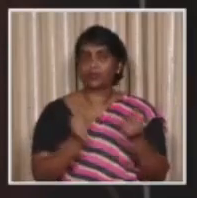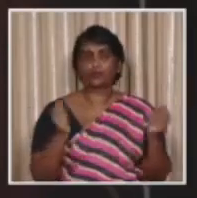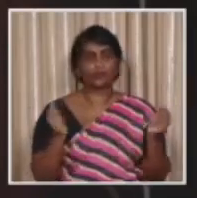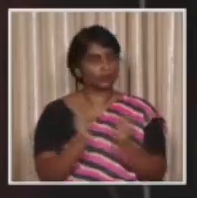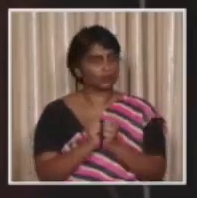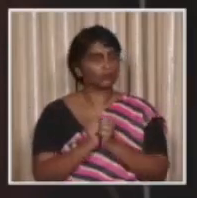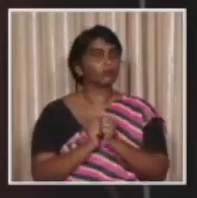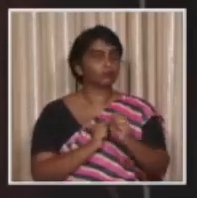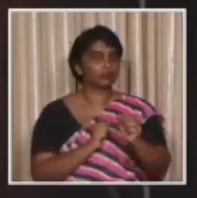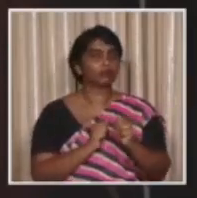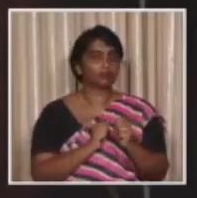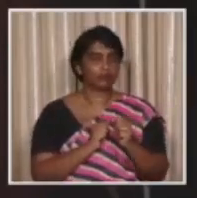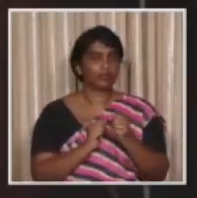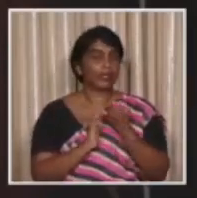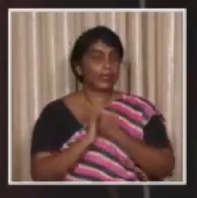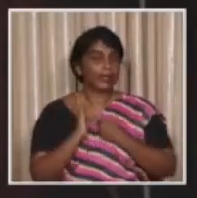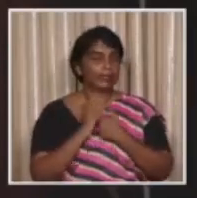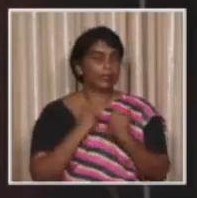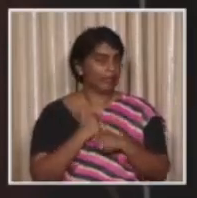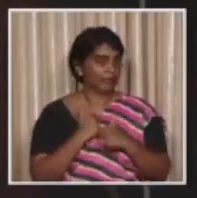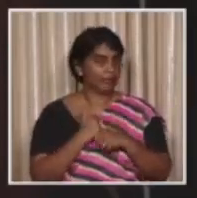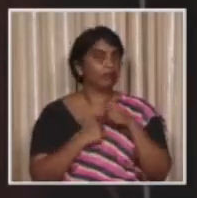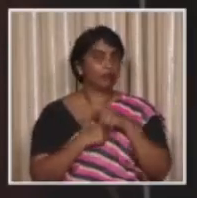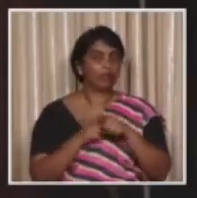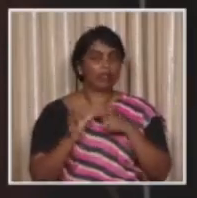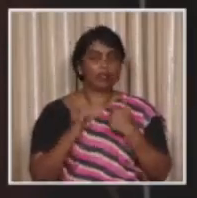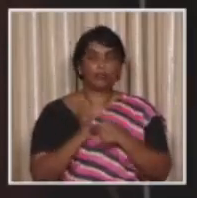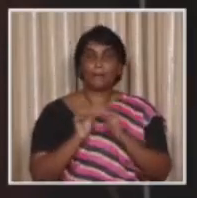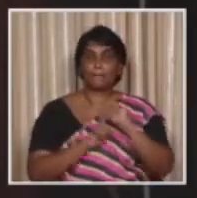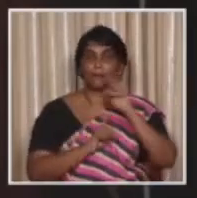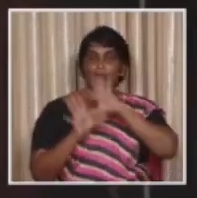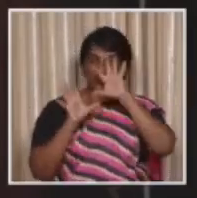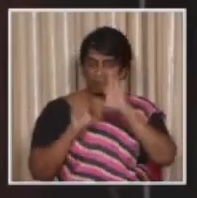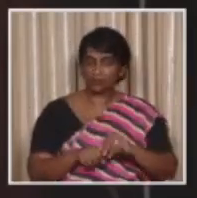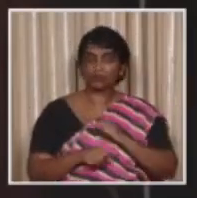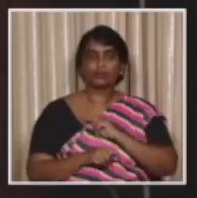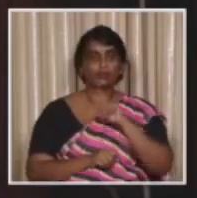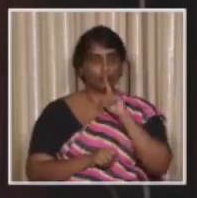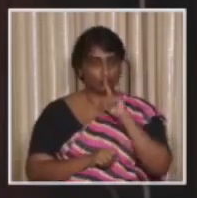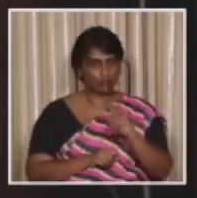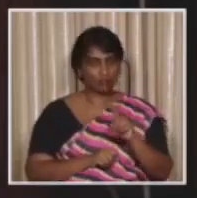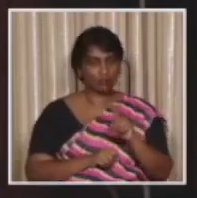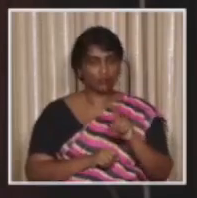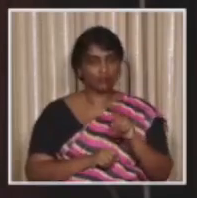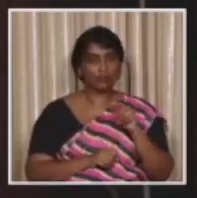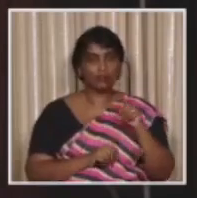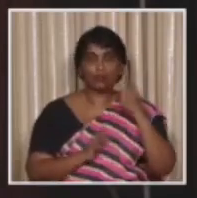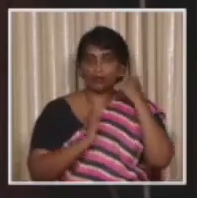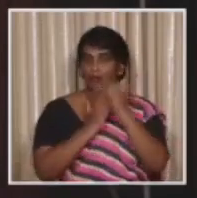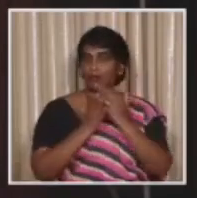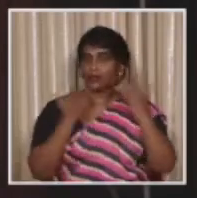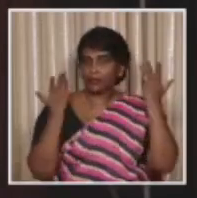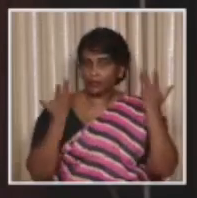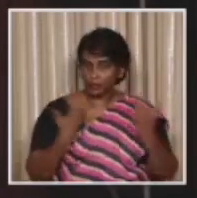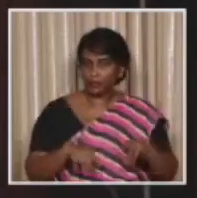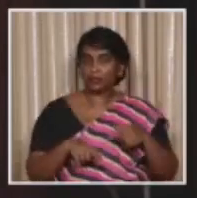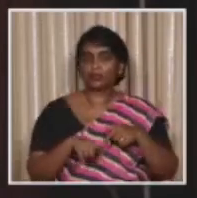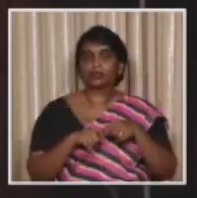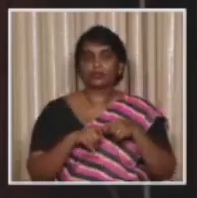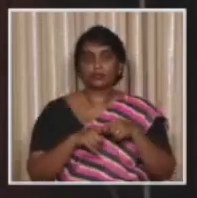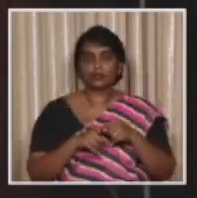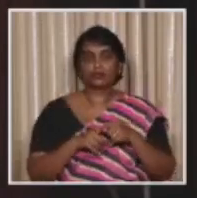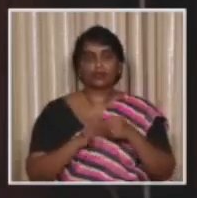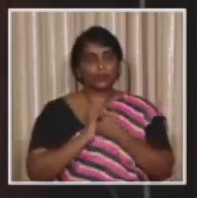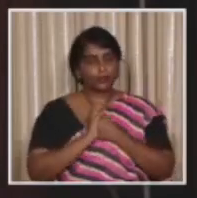වහවහම සුදුසු නීති පද්ධතියක් ගනනලා ඒ පනත් පාර්ලිමේන්තුවට ගේන්න කියන කාරණාව සිහිපත් කරමින් දැන් මේ යෝජනා අවසාන කාරණාව නිසා